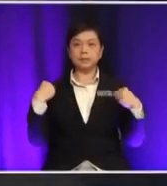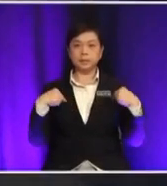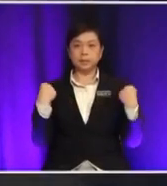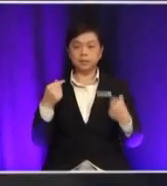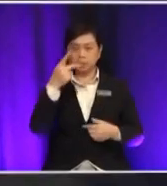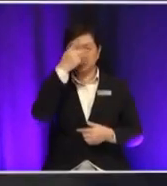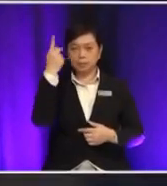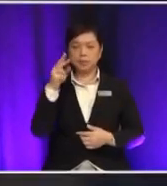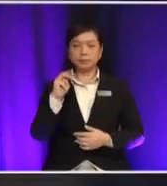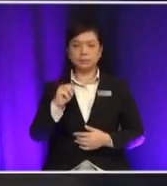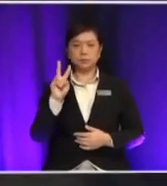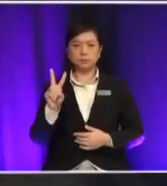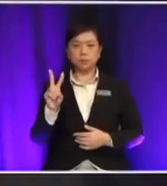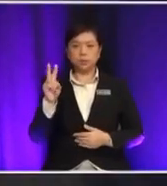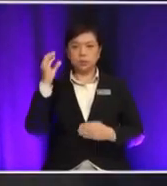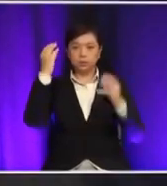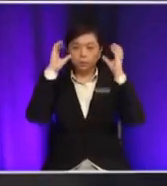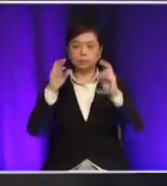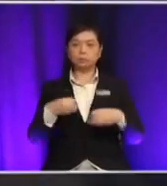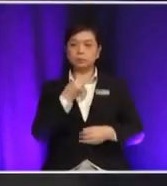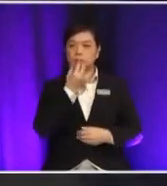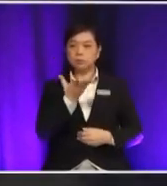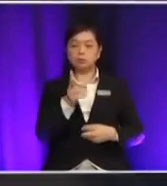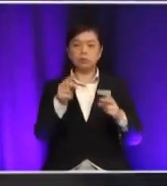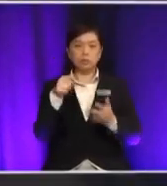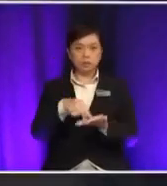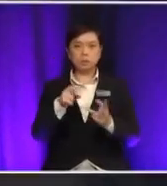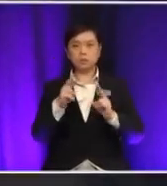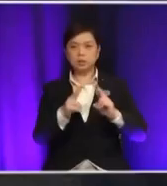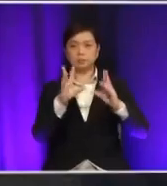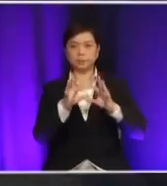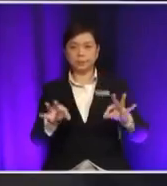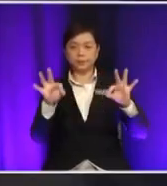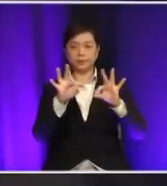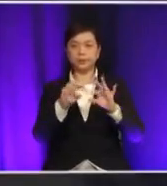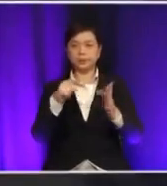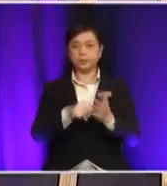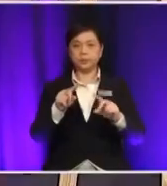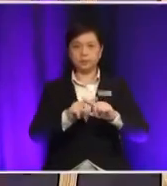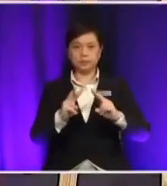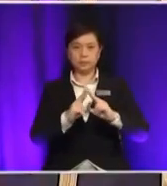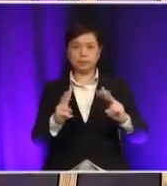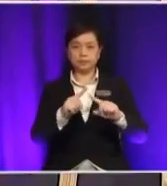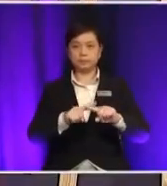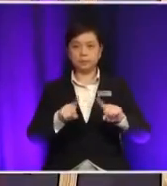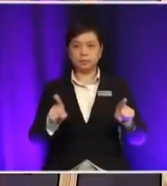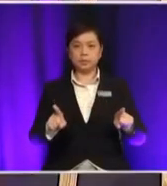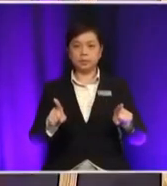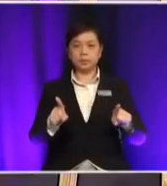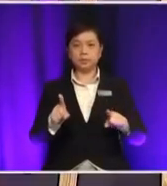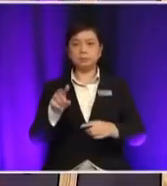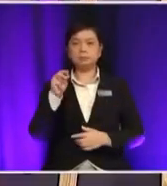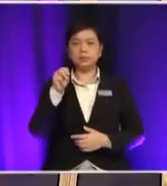tadi nampakkan dicoba Gito ini sangat penting ini sangat berbeda daripada mitosis tetapi tahu tak meyasis dua ini